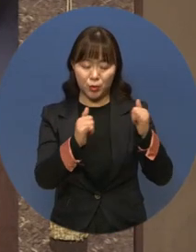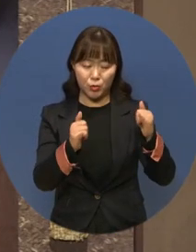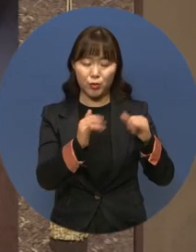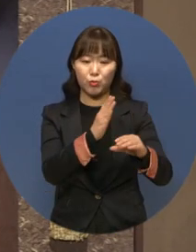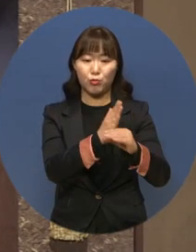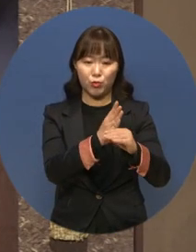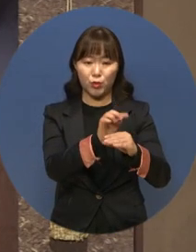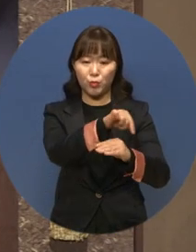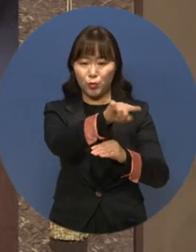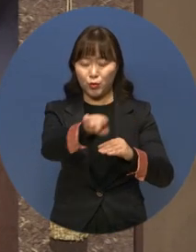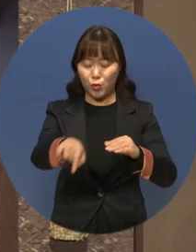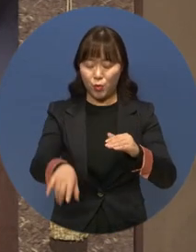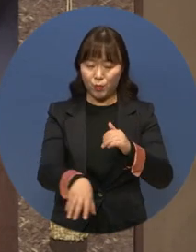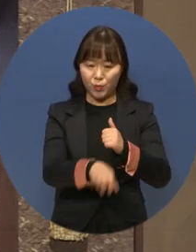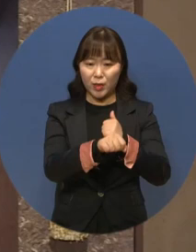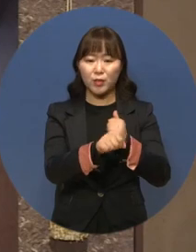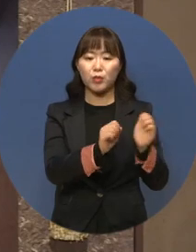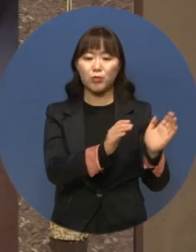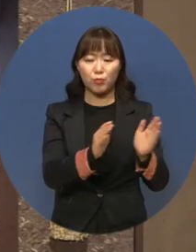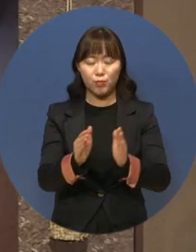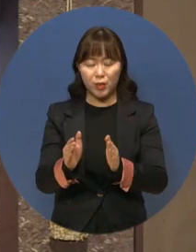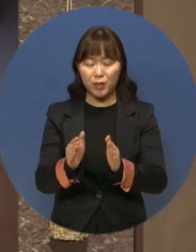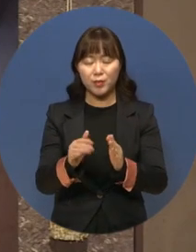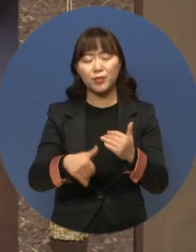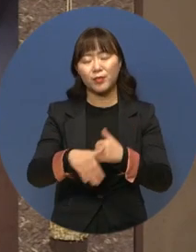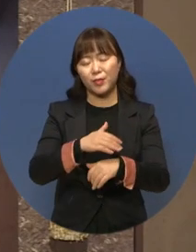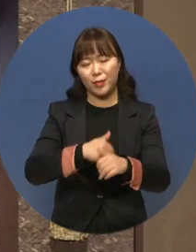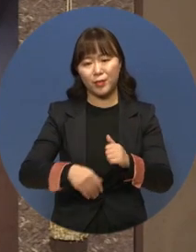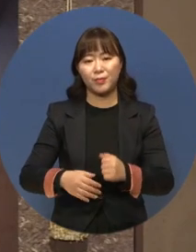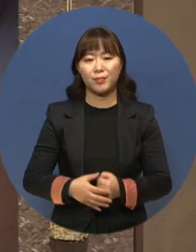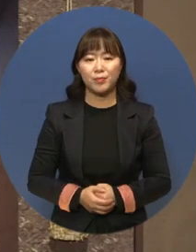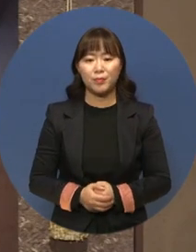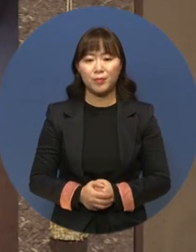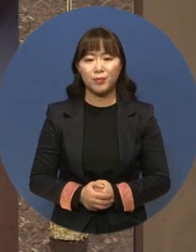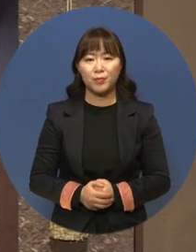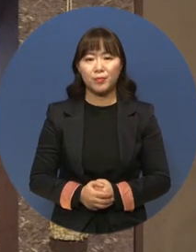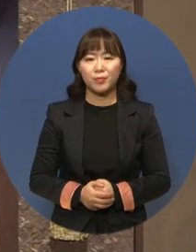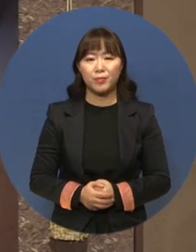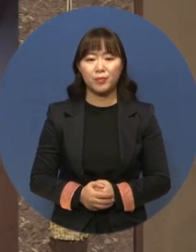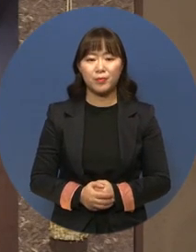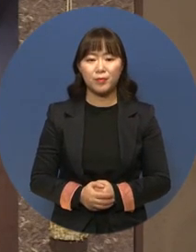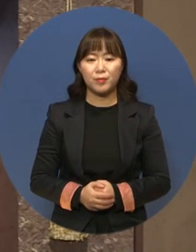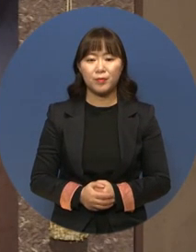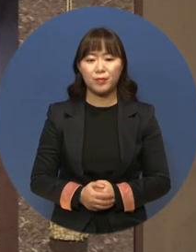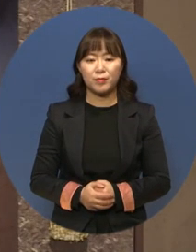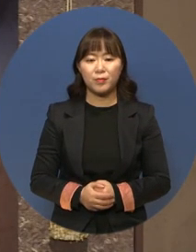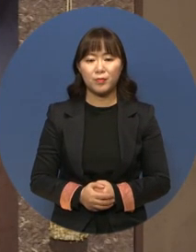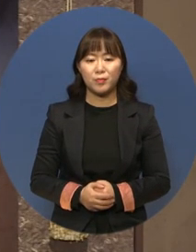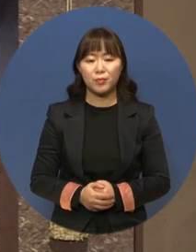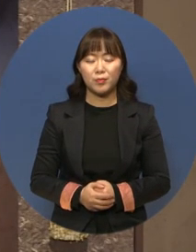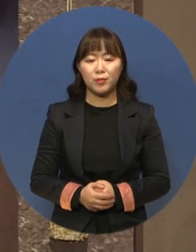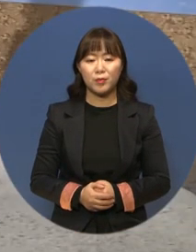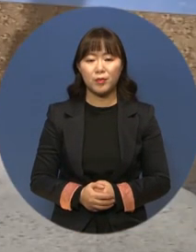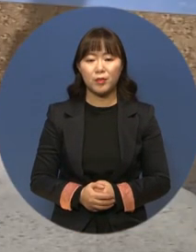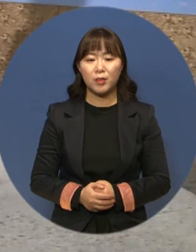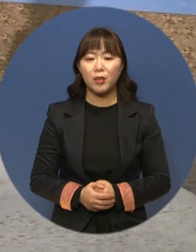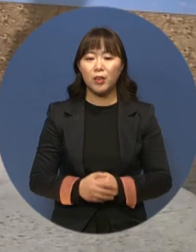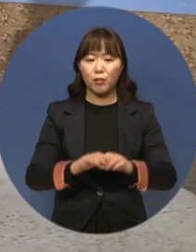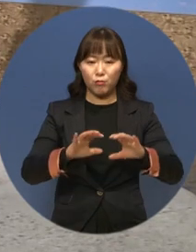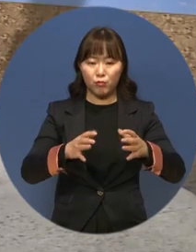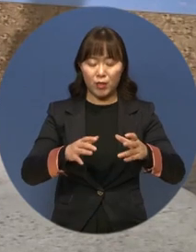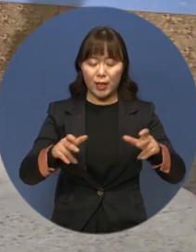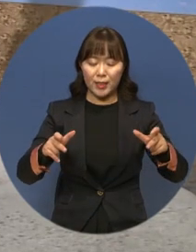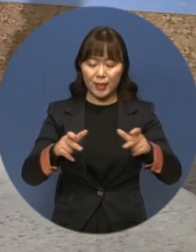분들 위주로 지금은 만들어 놓은 상황입니다. 네. 그래서 요 부분을 꼭